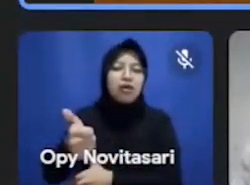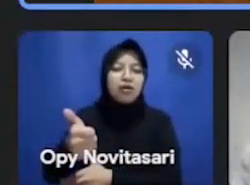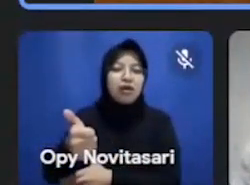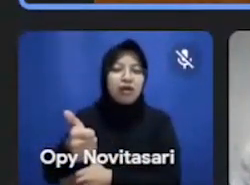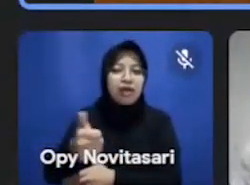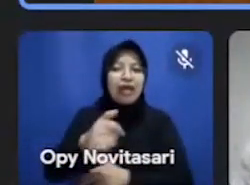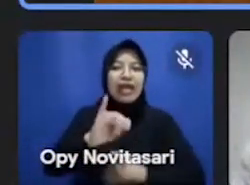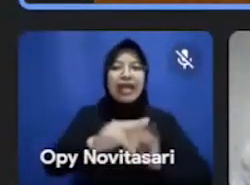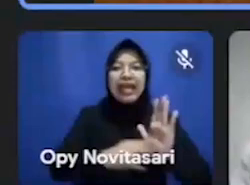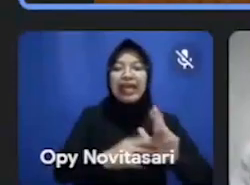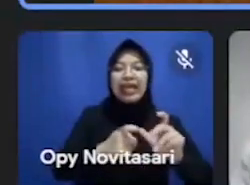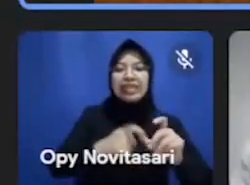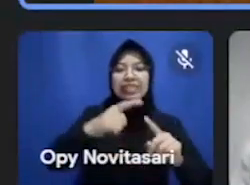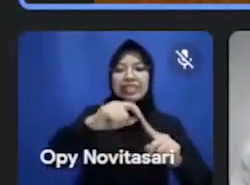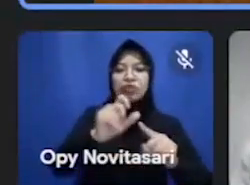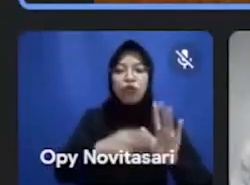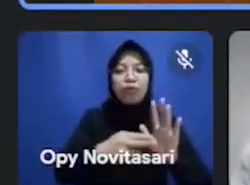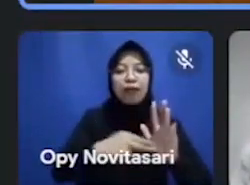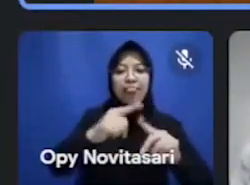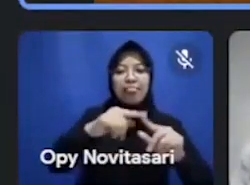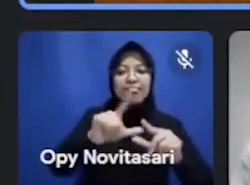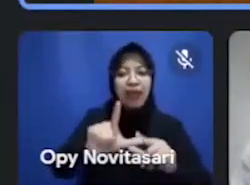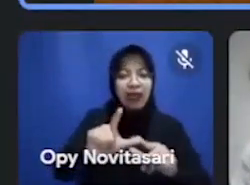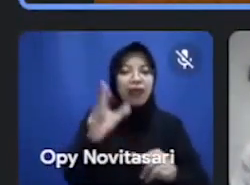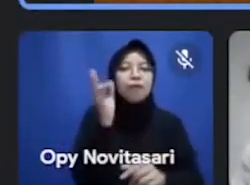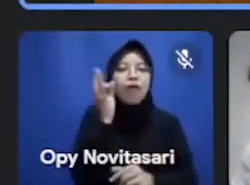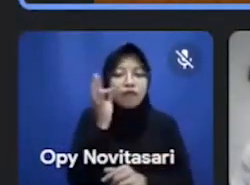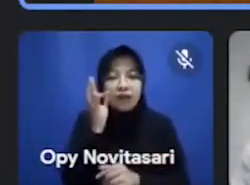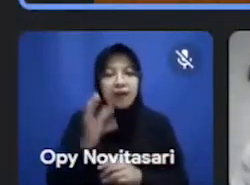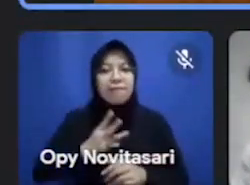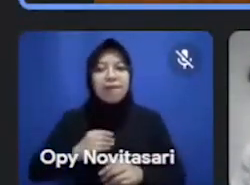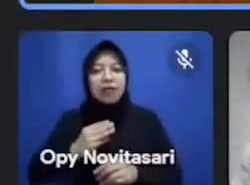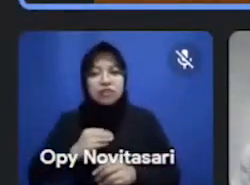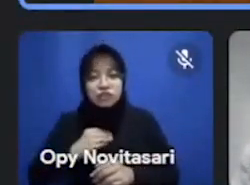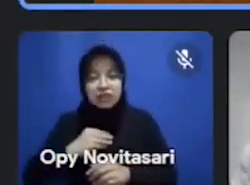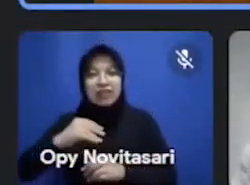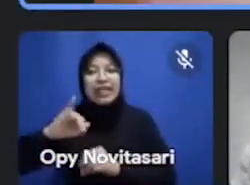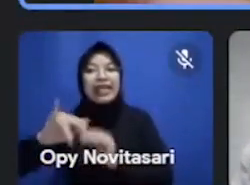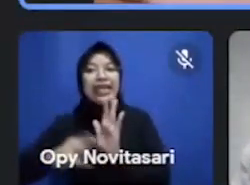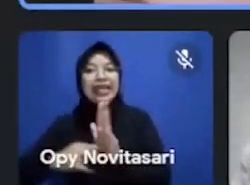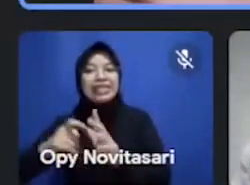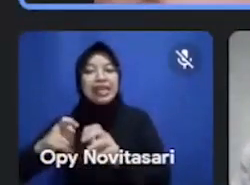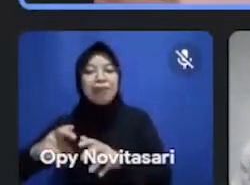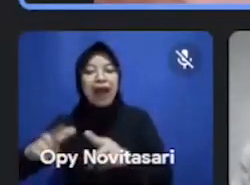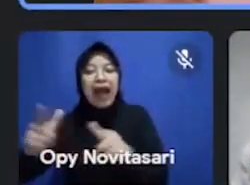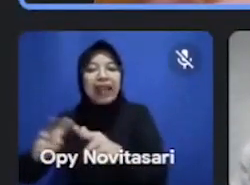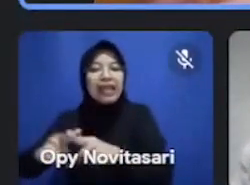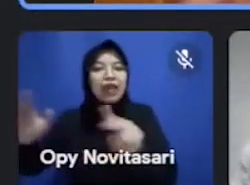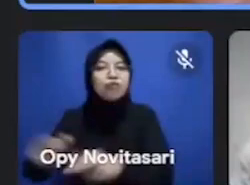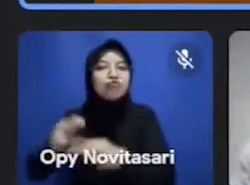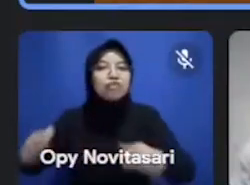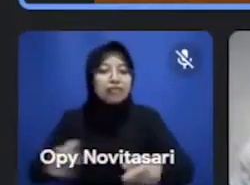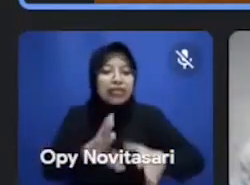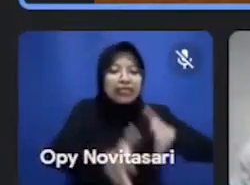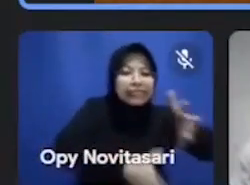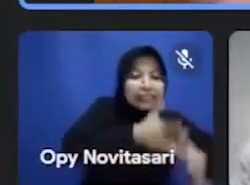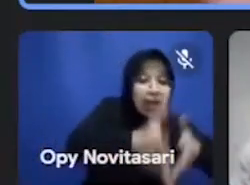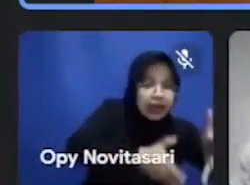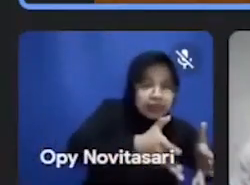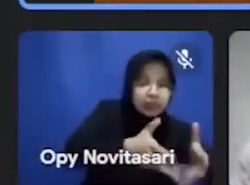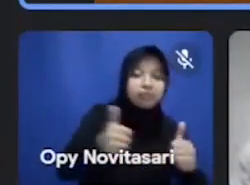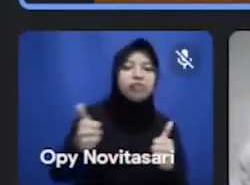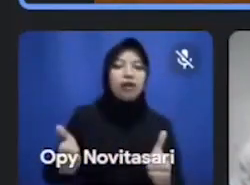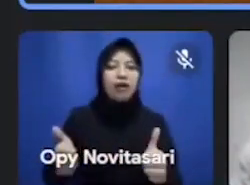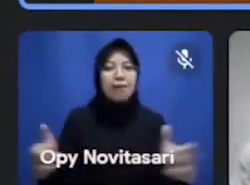instrumental musik instrumental tersebut eh instrumental eh instrumen tersebut dan bahasa isyarat itu akan